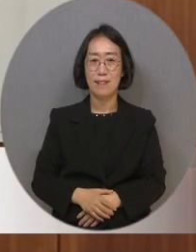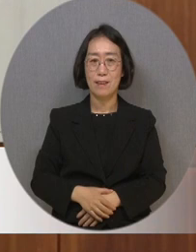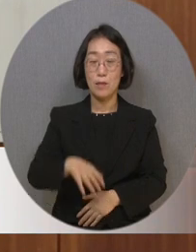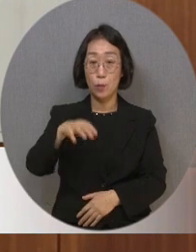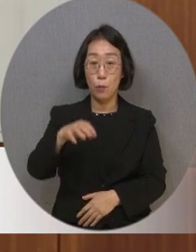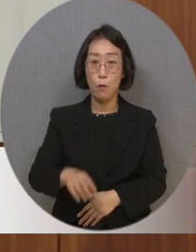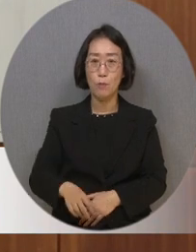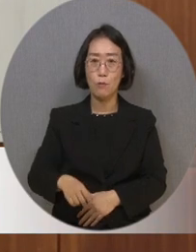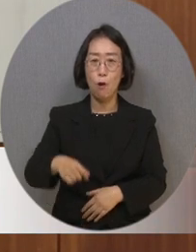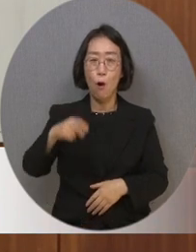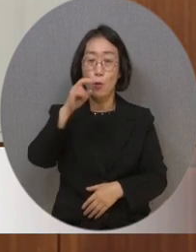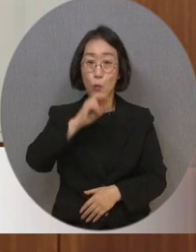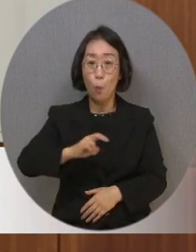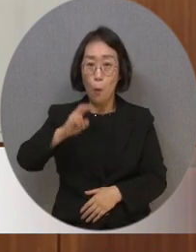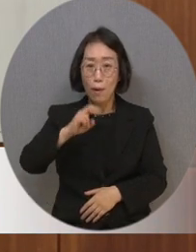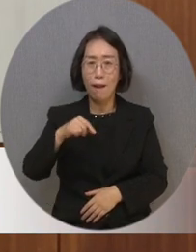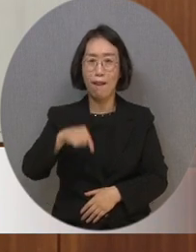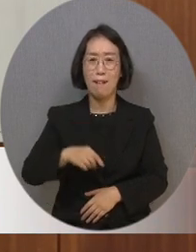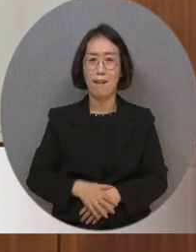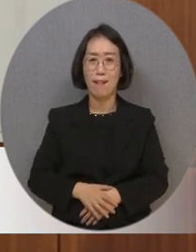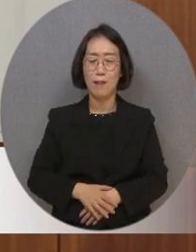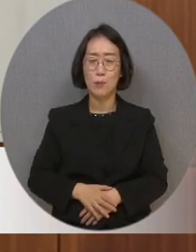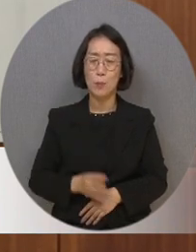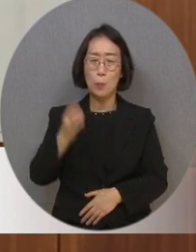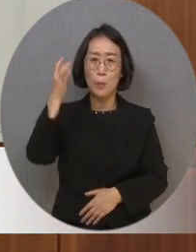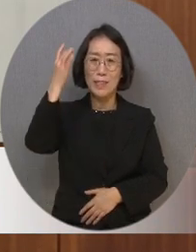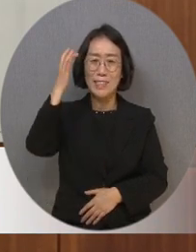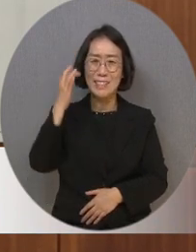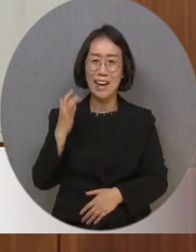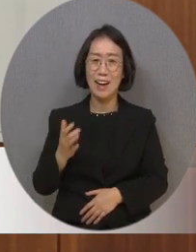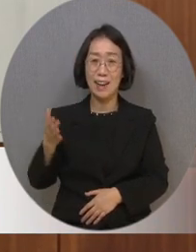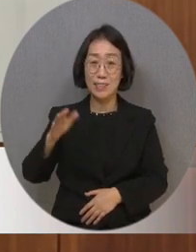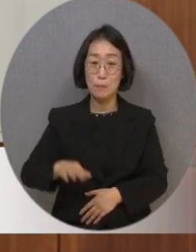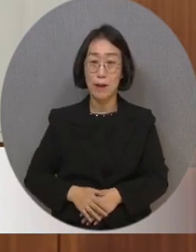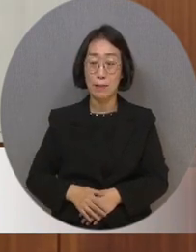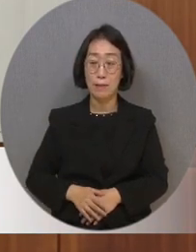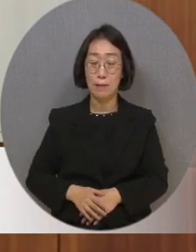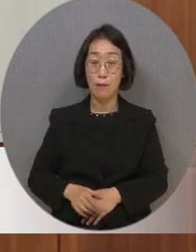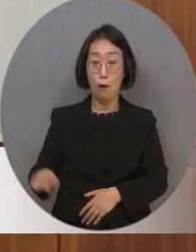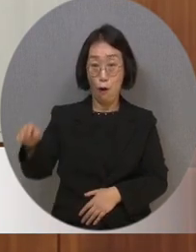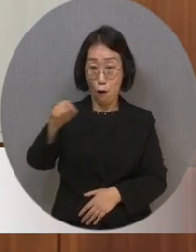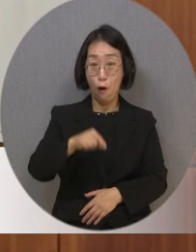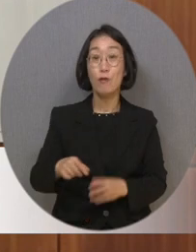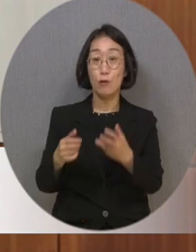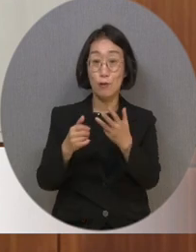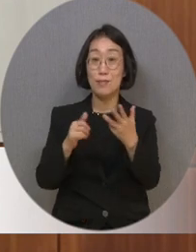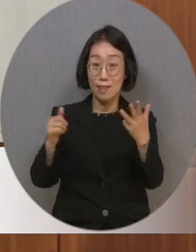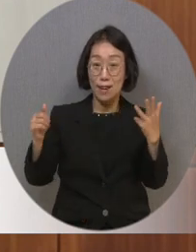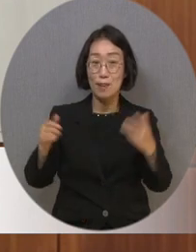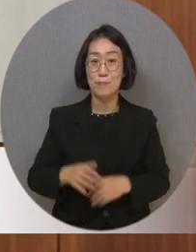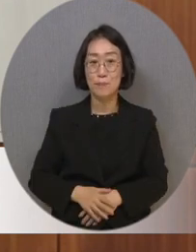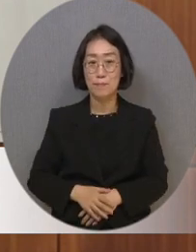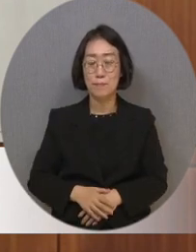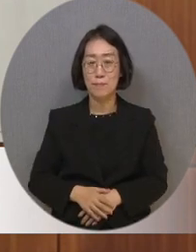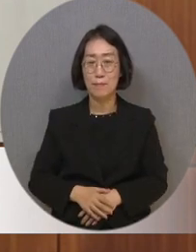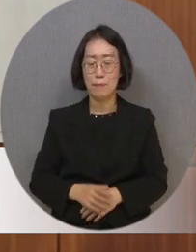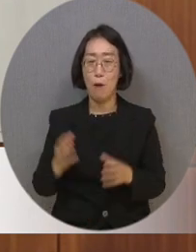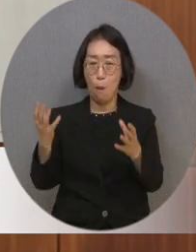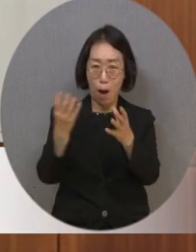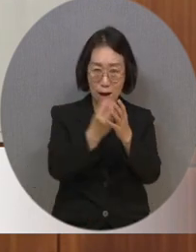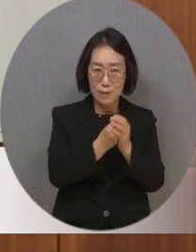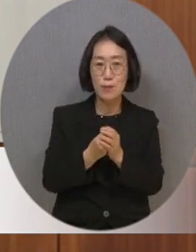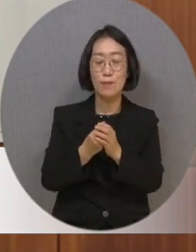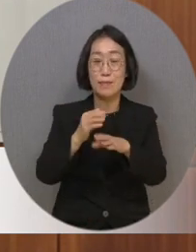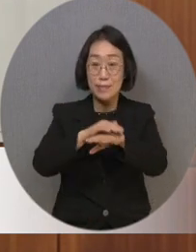여기서 공연하는데 그래도 긴장은 좀 되지만은 저희도 단원들끼리